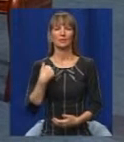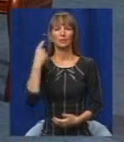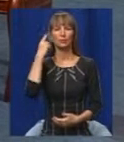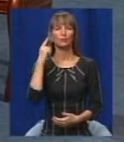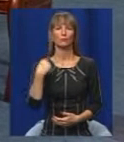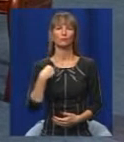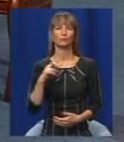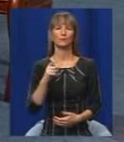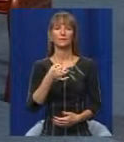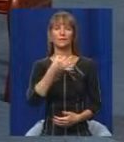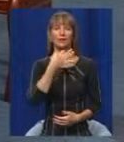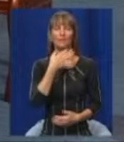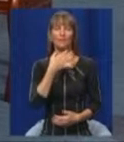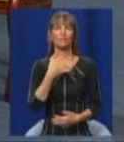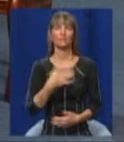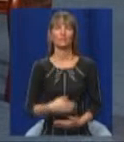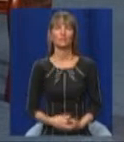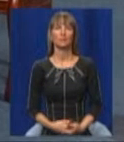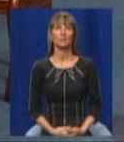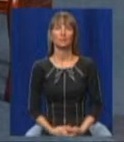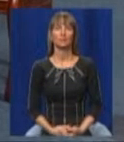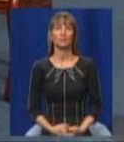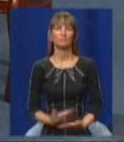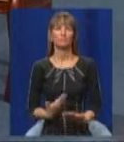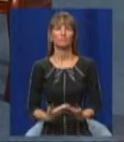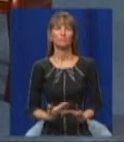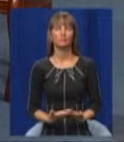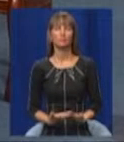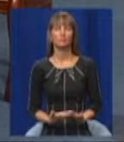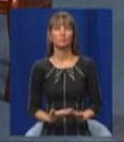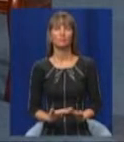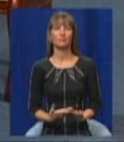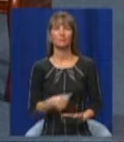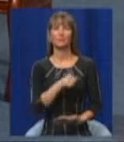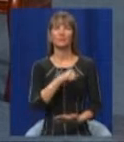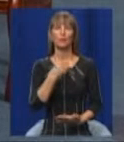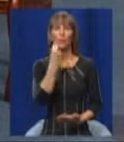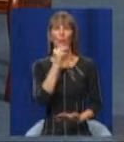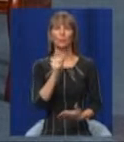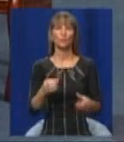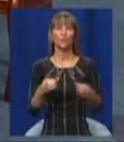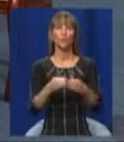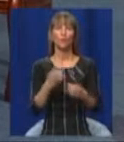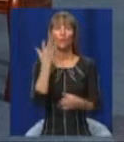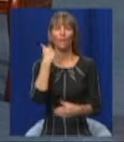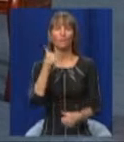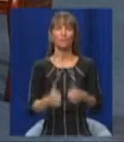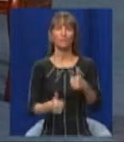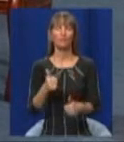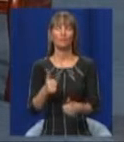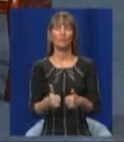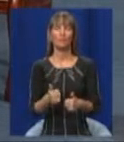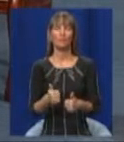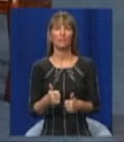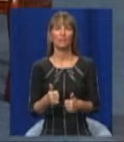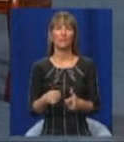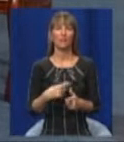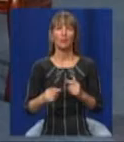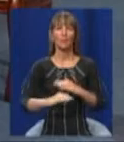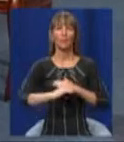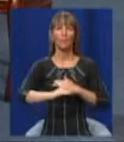би нравилось, ну, самые лучшие команды, когда сражаются, ну, на полі.